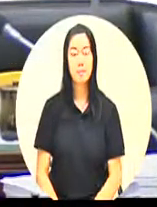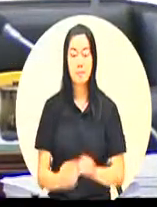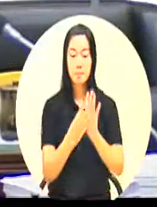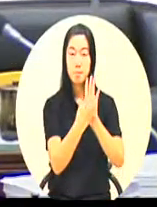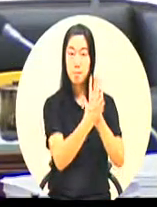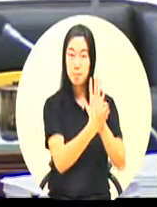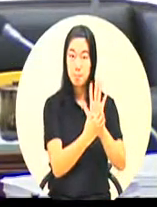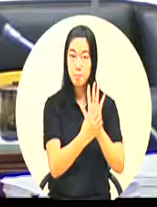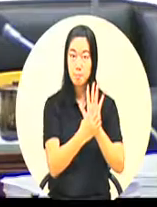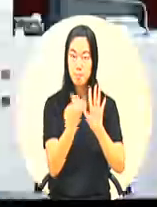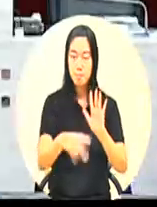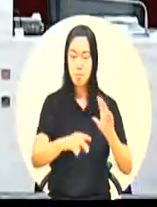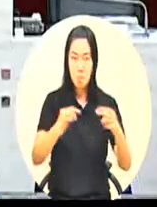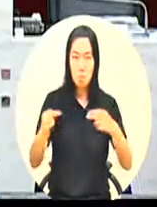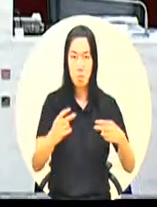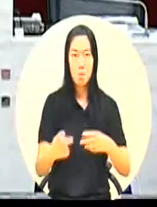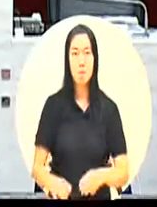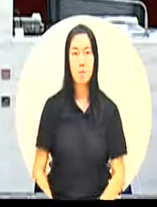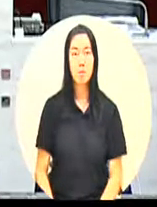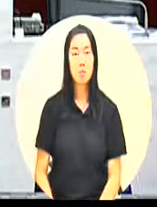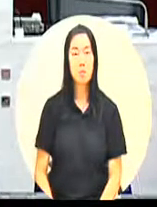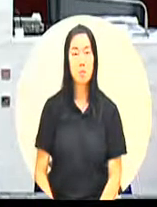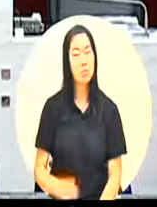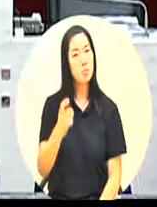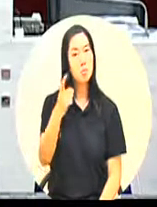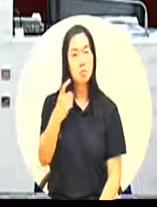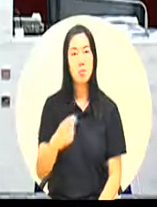应该没办法再修，因为各自都已经